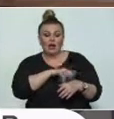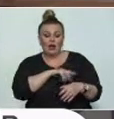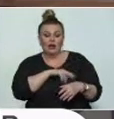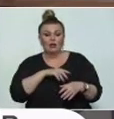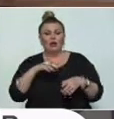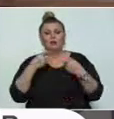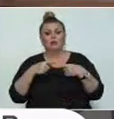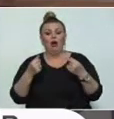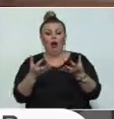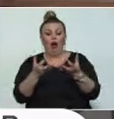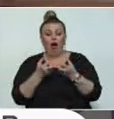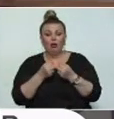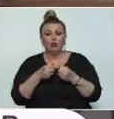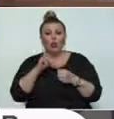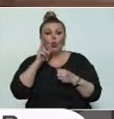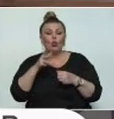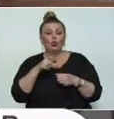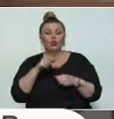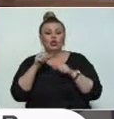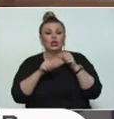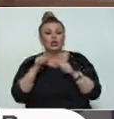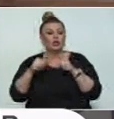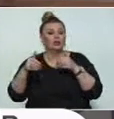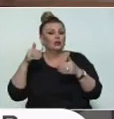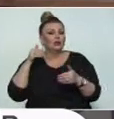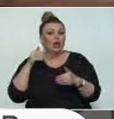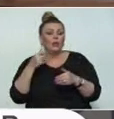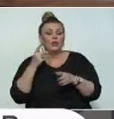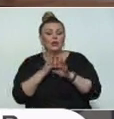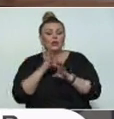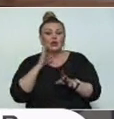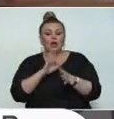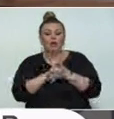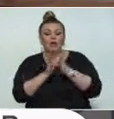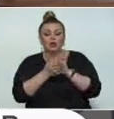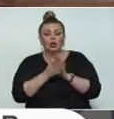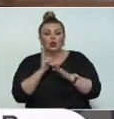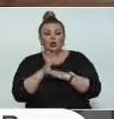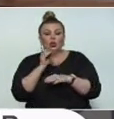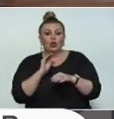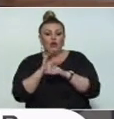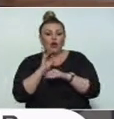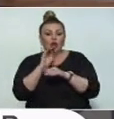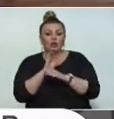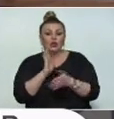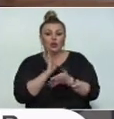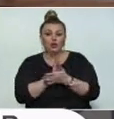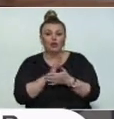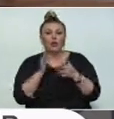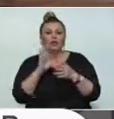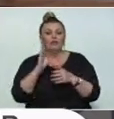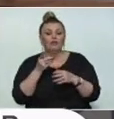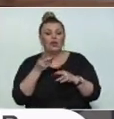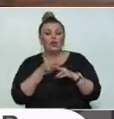vəsaitlərin cəmi 3 il öncə ilə müqayisəsinə görəcəyik ki, bir sıra hallarda 2-3 dəfəyə yaxın artımlar var. Və əlbəttə ki,